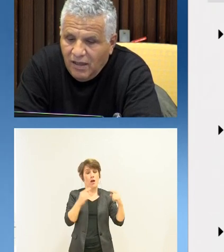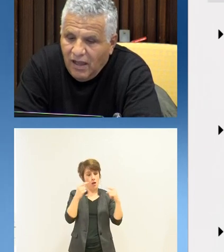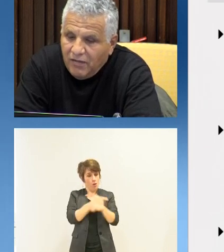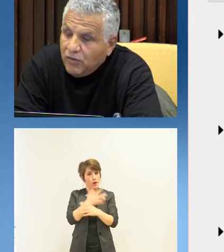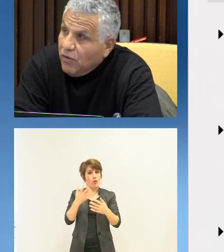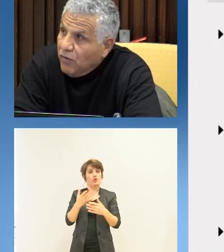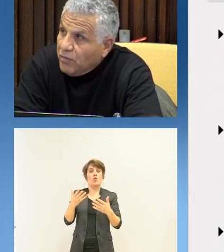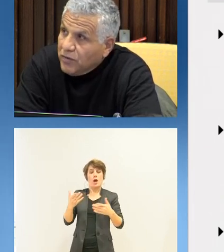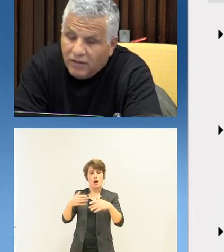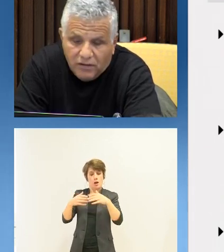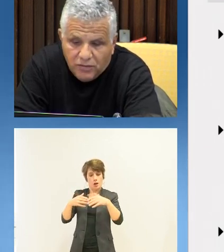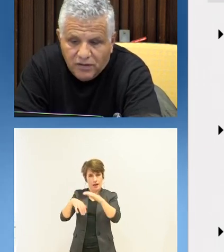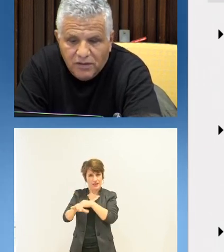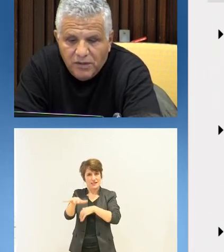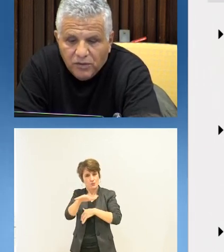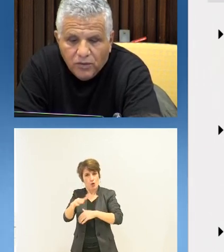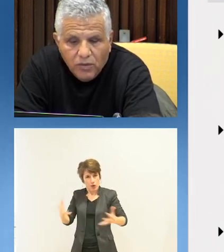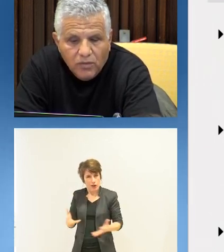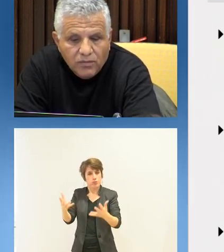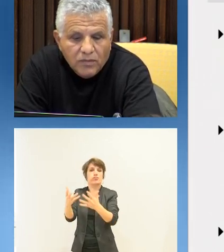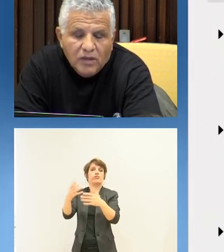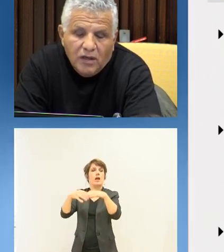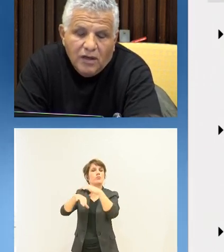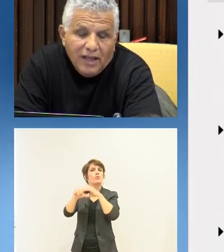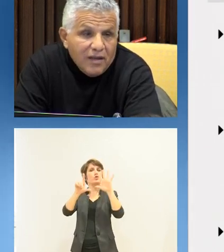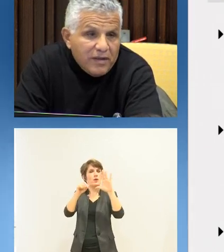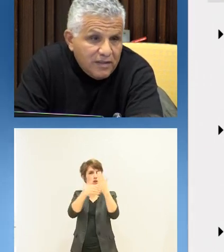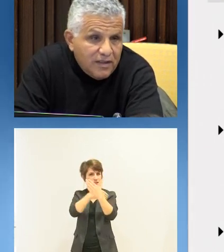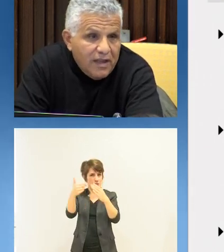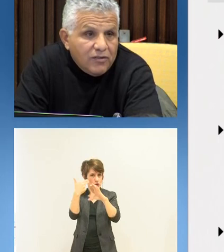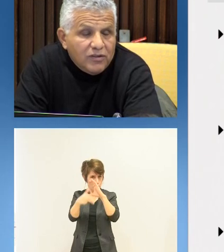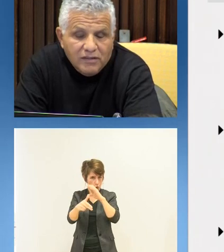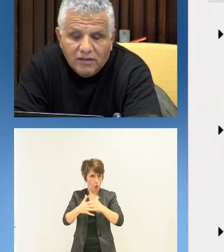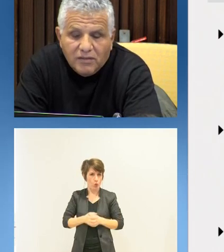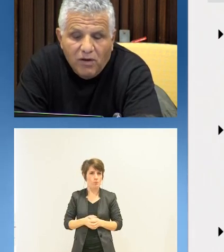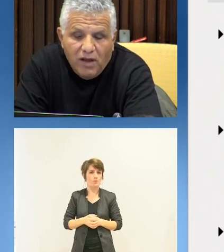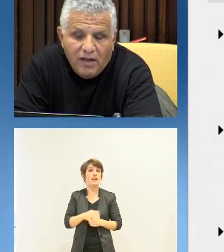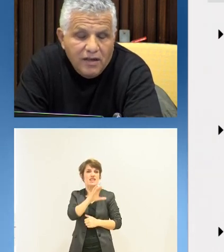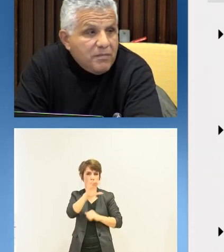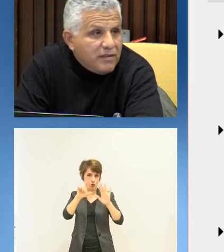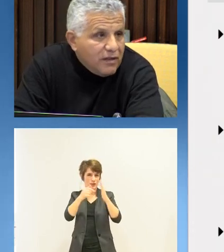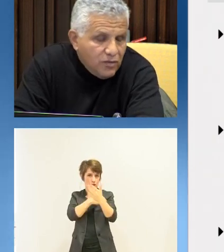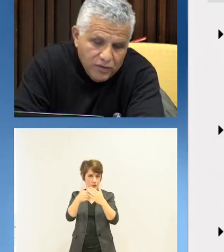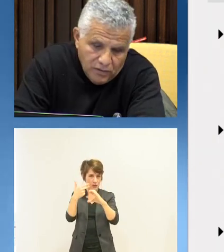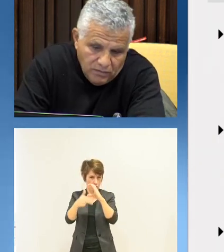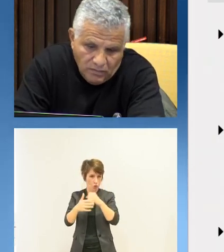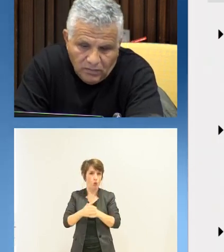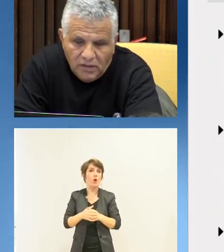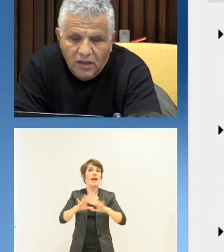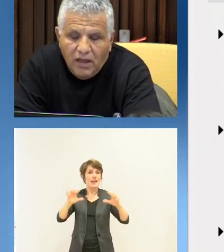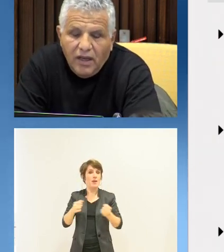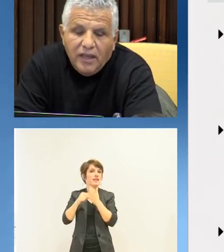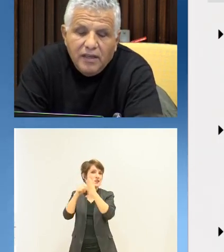avec une enveloppe de 570 millions d'euros la capacité de désendettement est limité à 12 ans